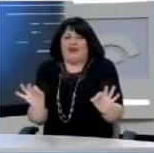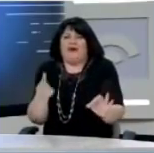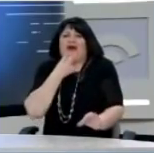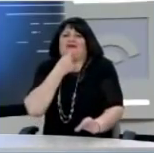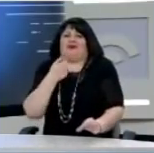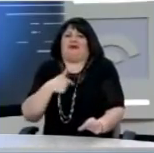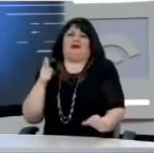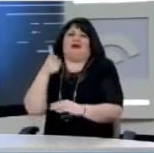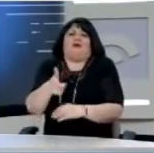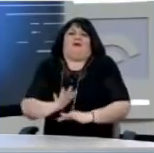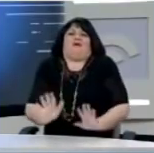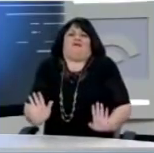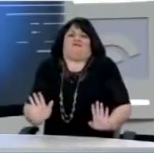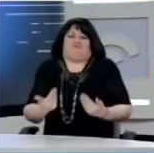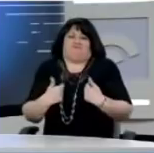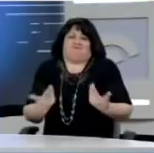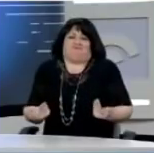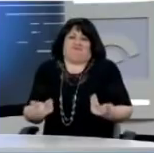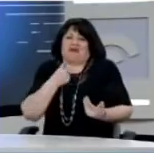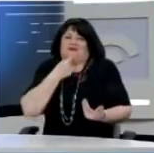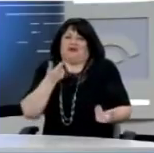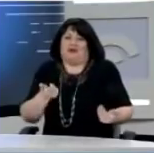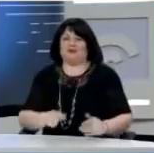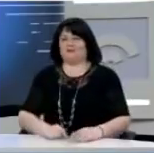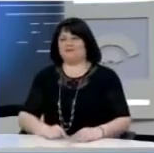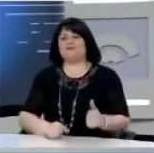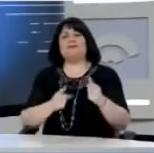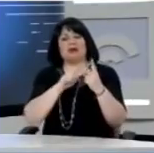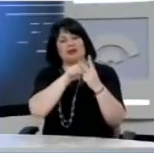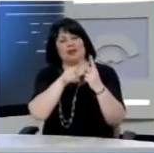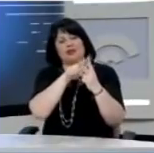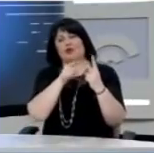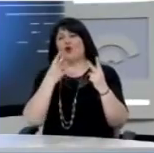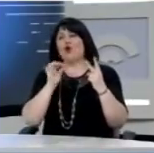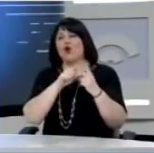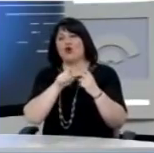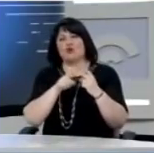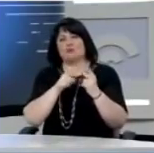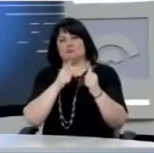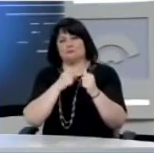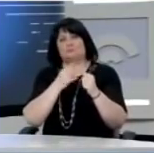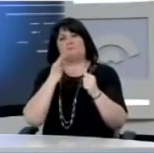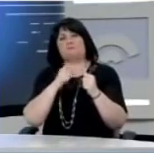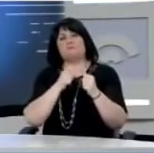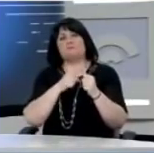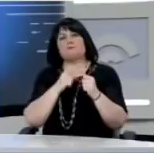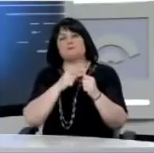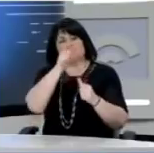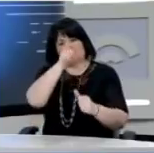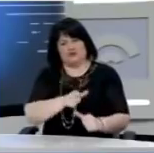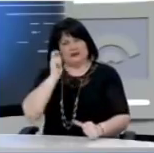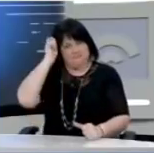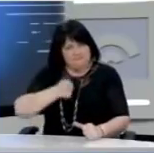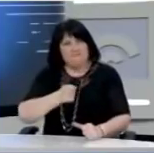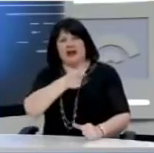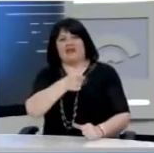αυτό για 2 λόγους. Ο πρώτος αφορά την απόλυτη παραδοχή τη δική σας